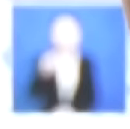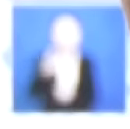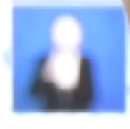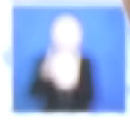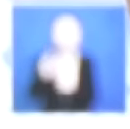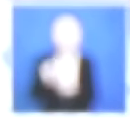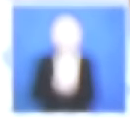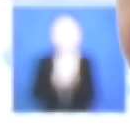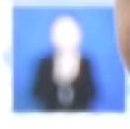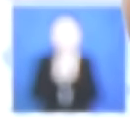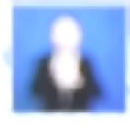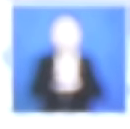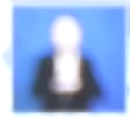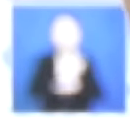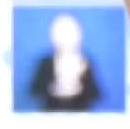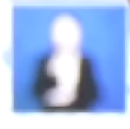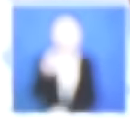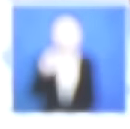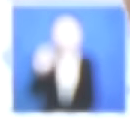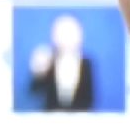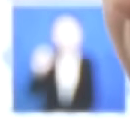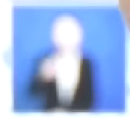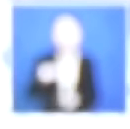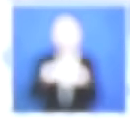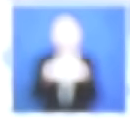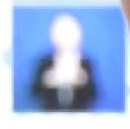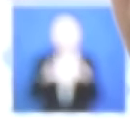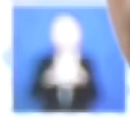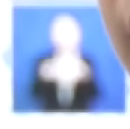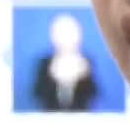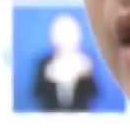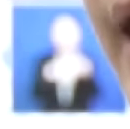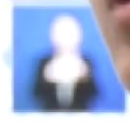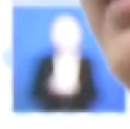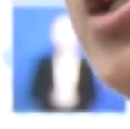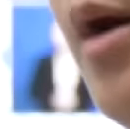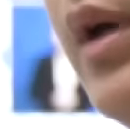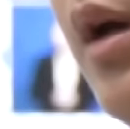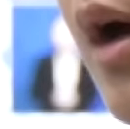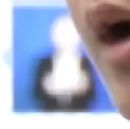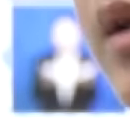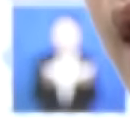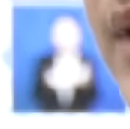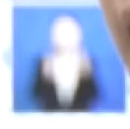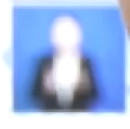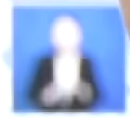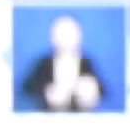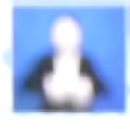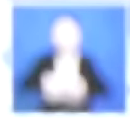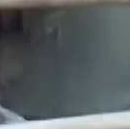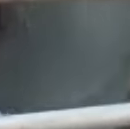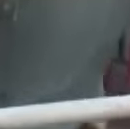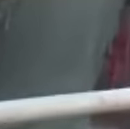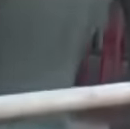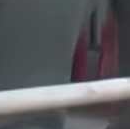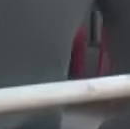ว่าแนวทางของพักประชาชนอะไรที่เป็นปัญหาต่อคุณภาพชีวิตจะต้องหยิบขึ้นมาคุยแบบตรงไปตรงมาแม้ว่าเรื่องนั้นจะละเอียดอ่อนก็ต